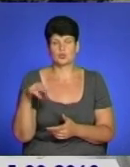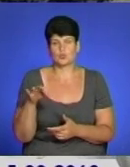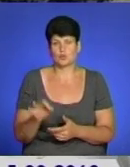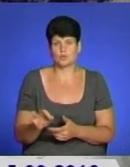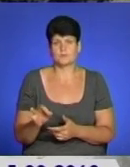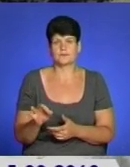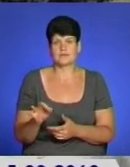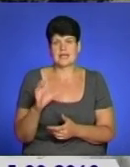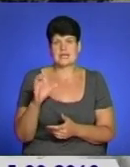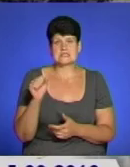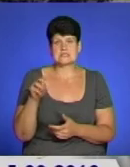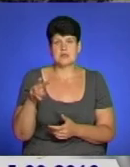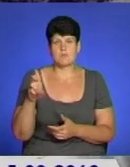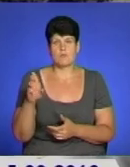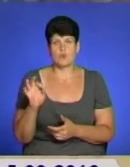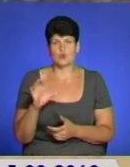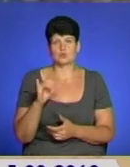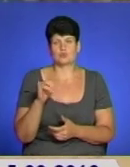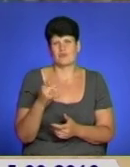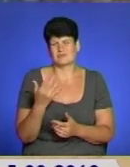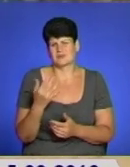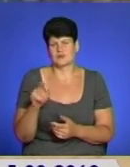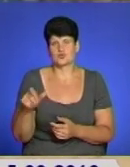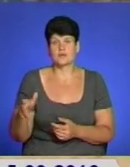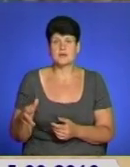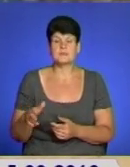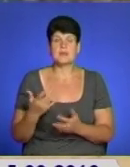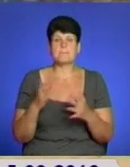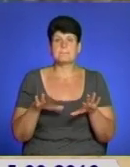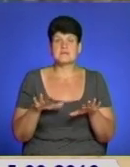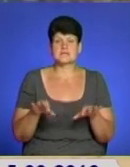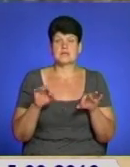і, можливо, самбо, сумо по пару чоловік. Оскільки місце